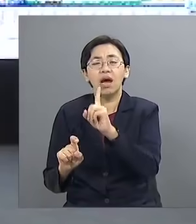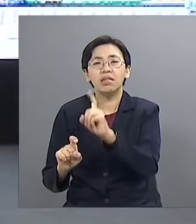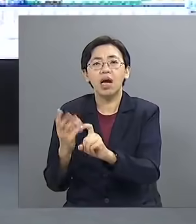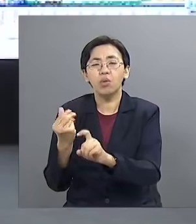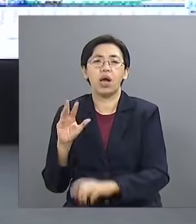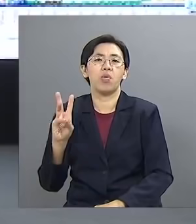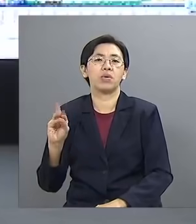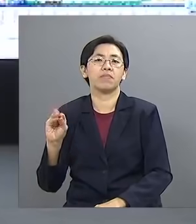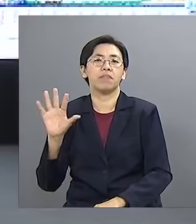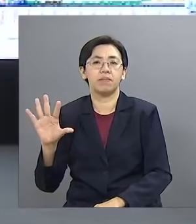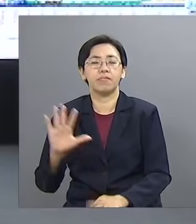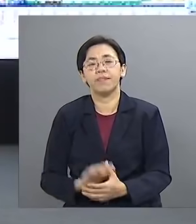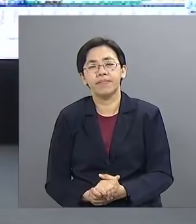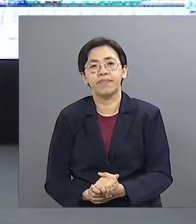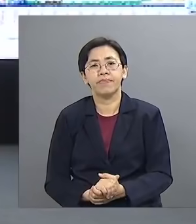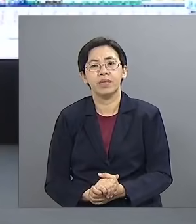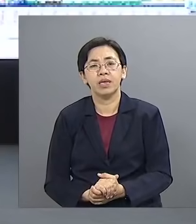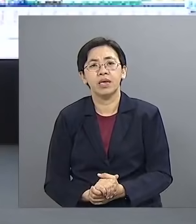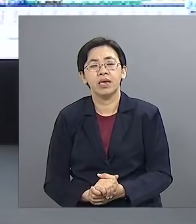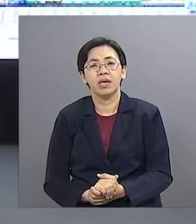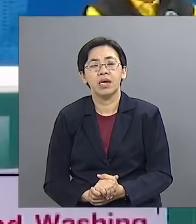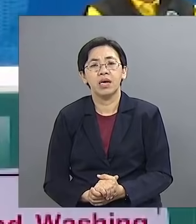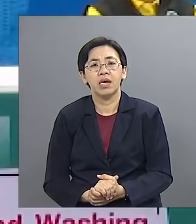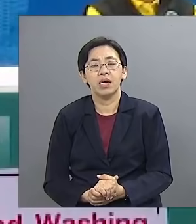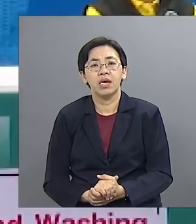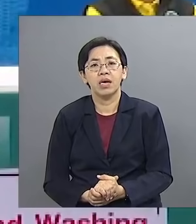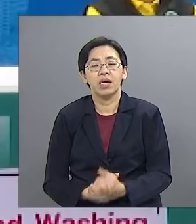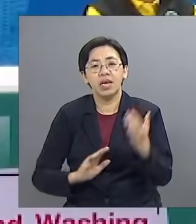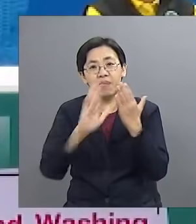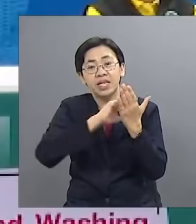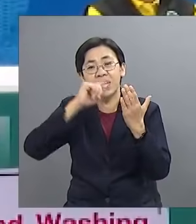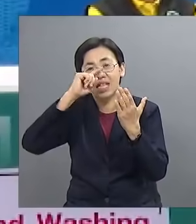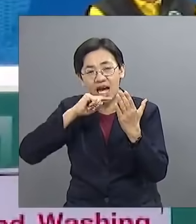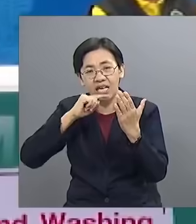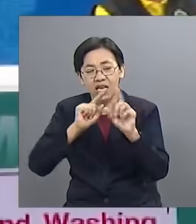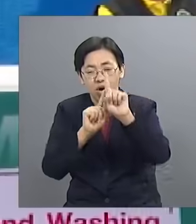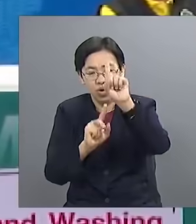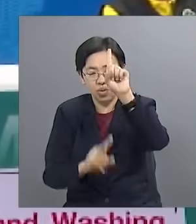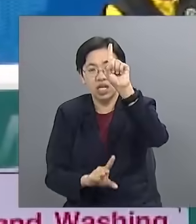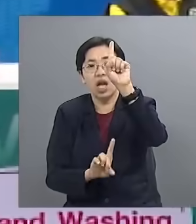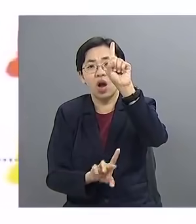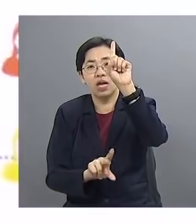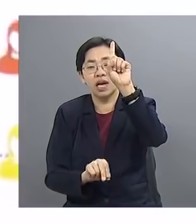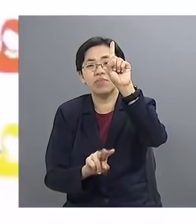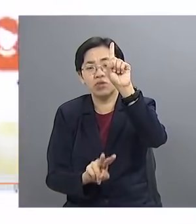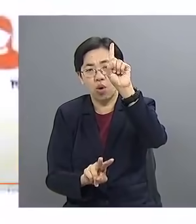นและจัดอันดับผู้ที่ติดเชื้อในประเทศไทยอยู่อันดับที่132ของโล